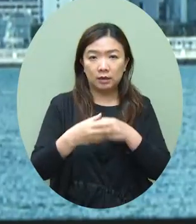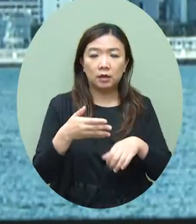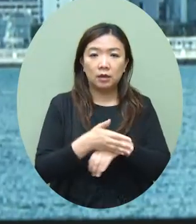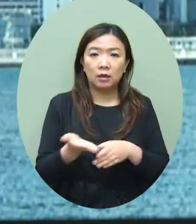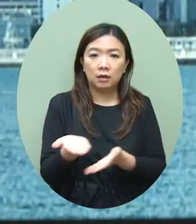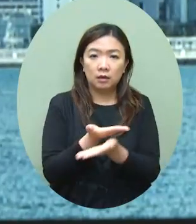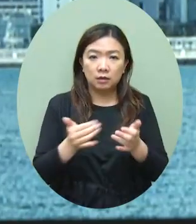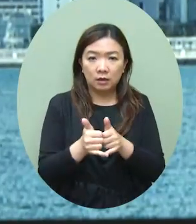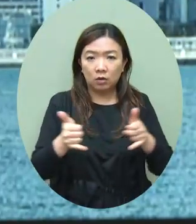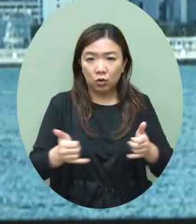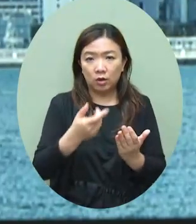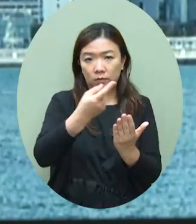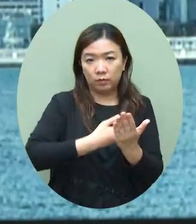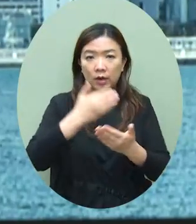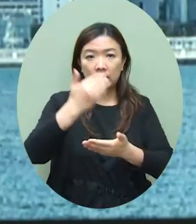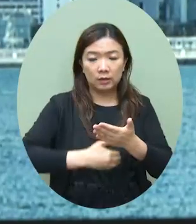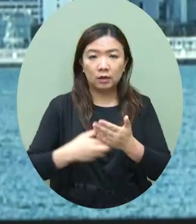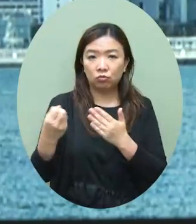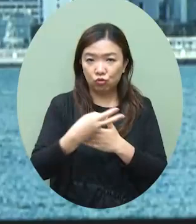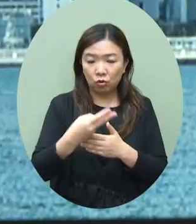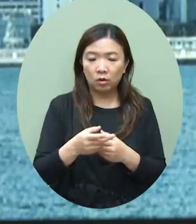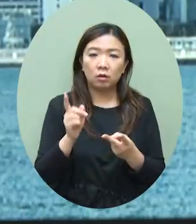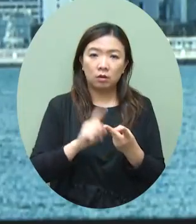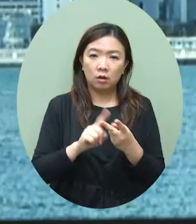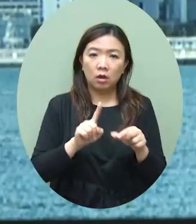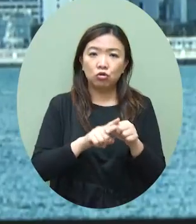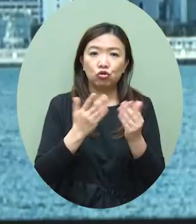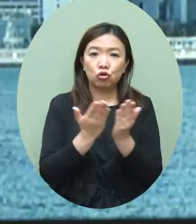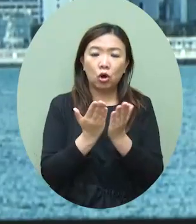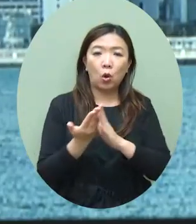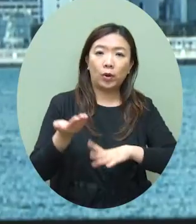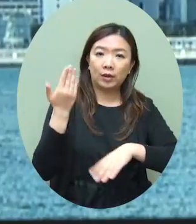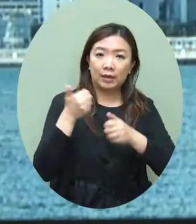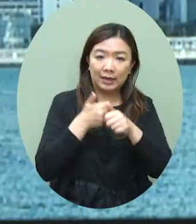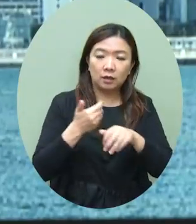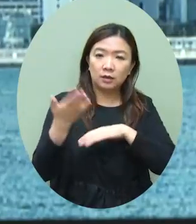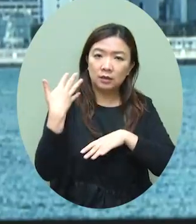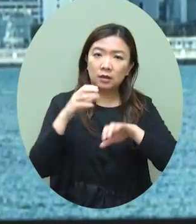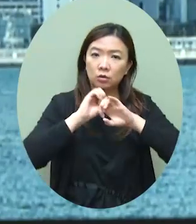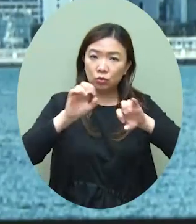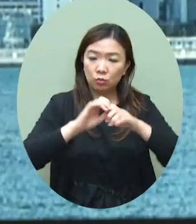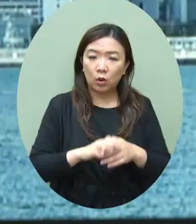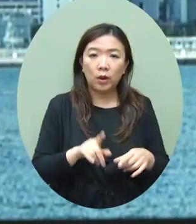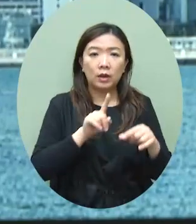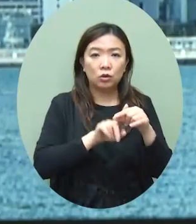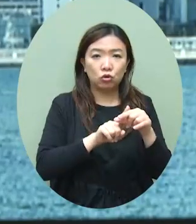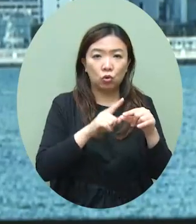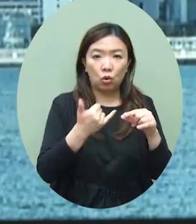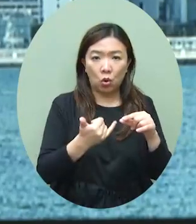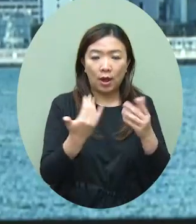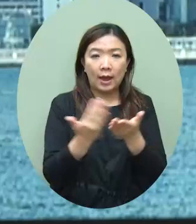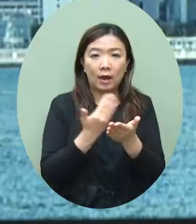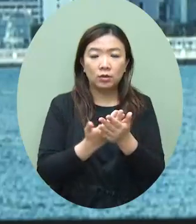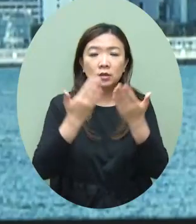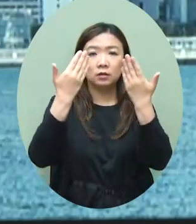距離措施嘅放寬啦。同埋中學將會按早前嘅宣佈咧，喺中學文憑考試結束之